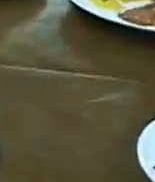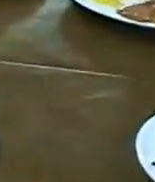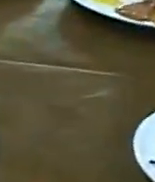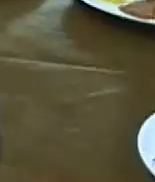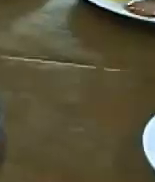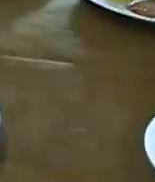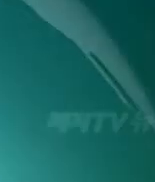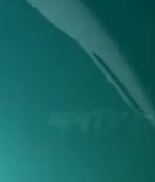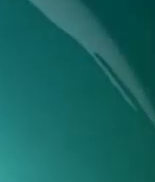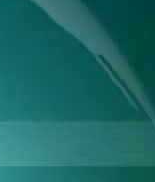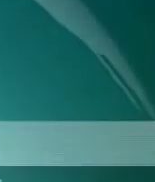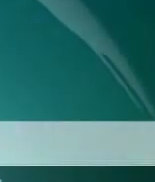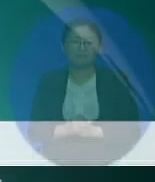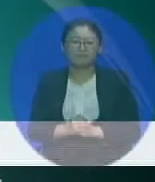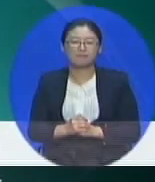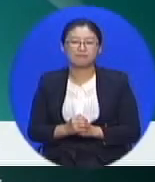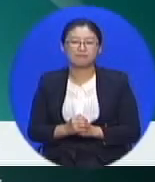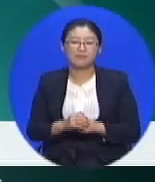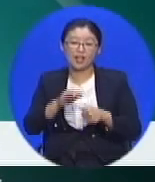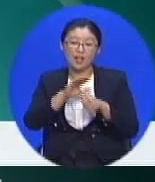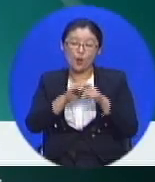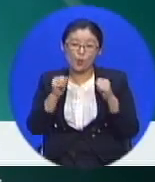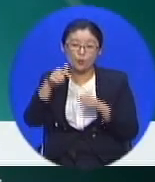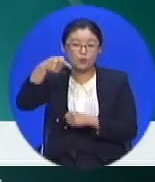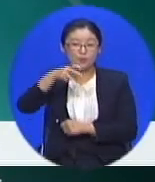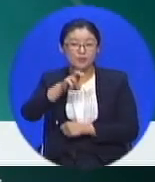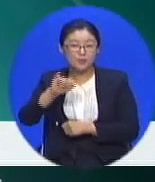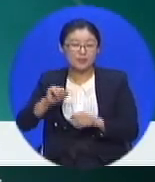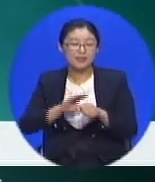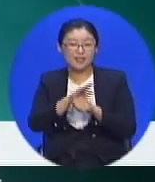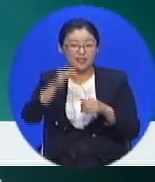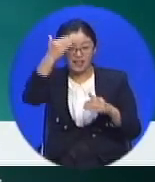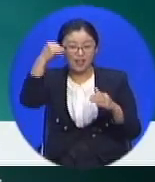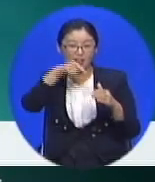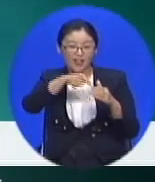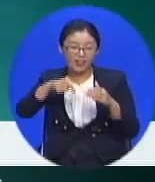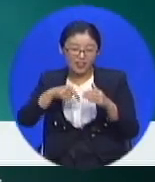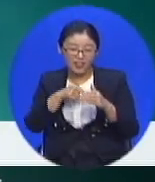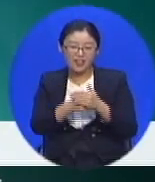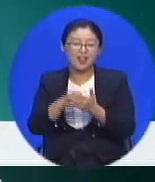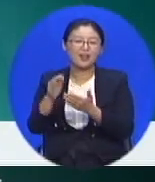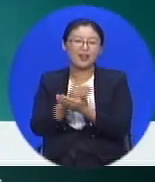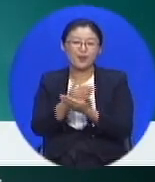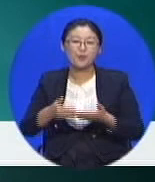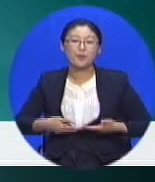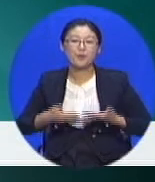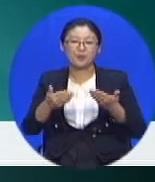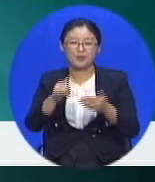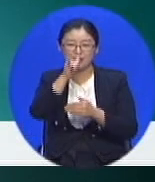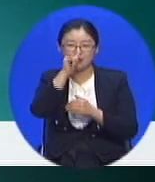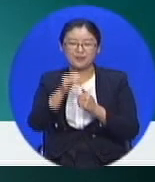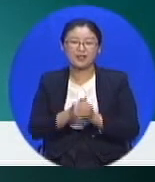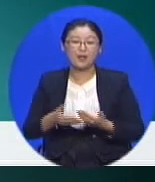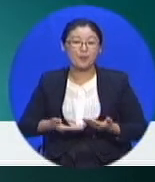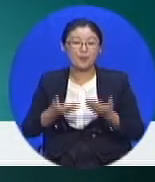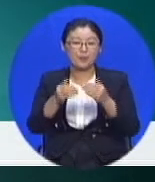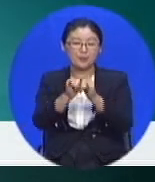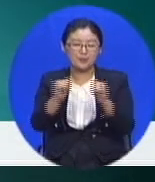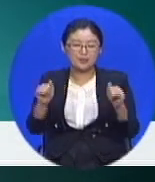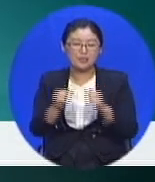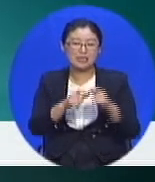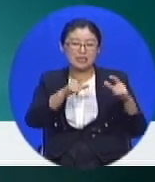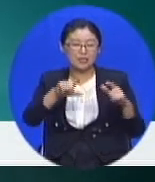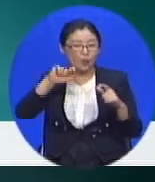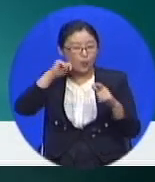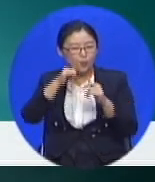강신윤입니다. 경북 구미에서 사랑의 연탄 나눔 릴레이 봉사가 열렸습니다. 이날 봉사자들은 지역의